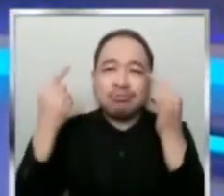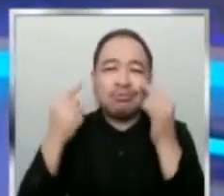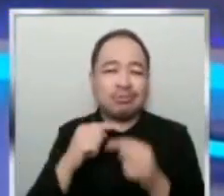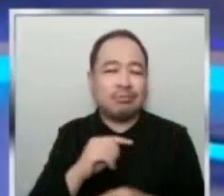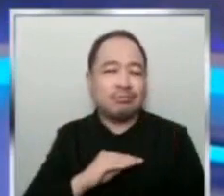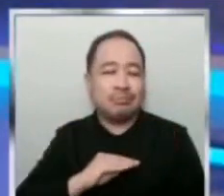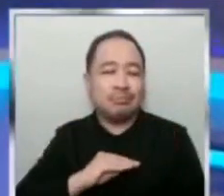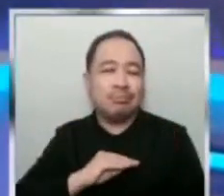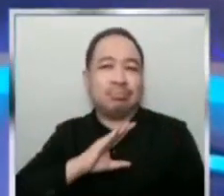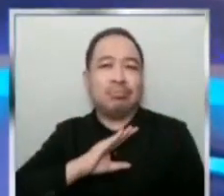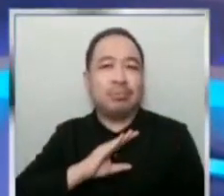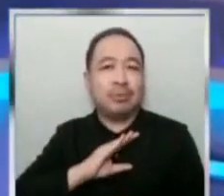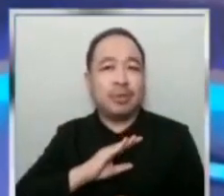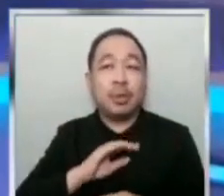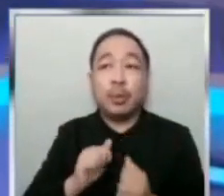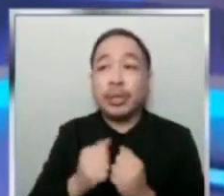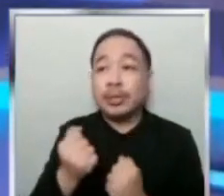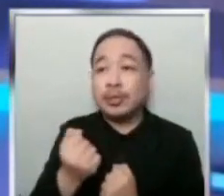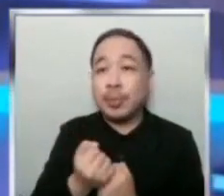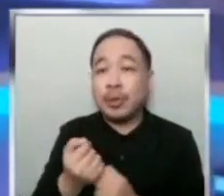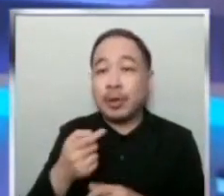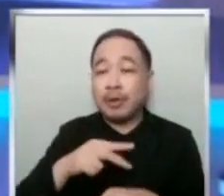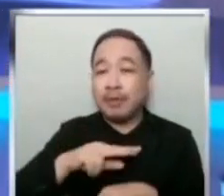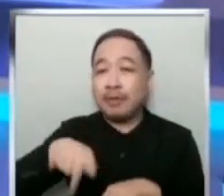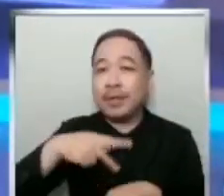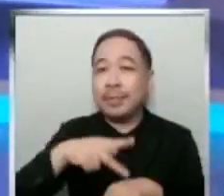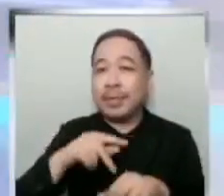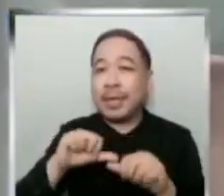Philippine Association of Private School Dentists.